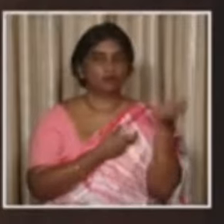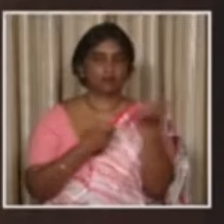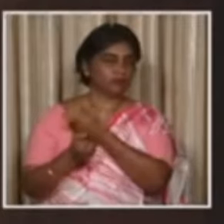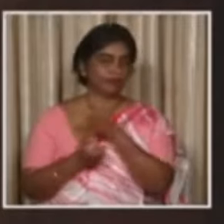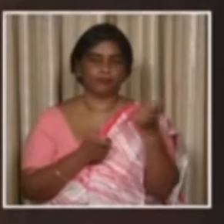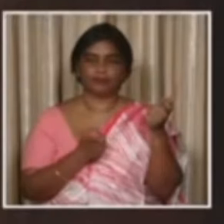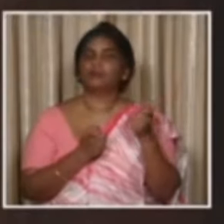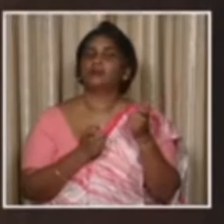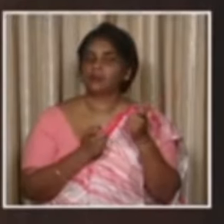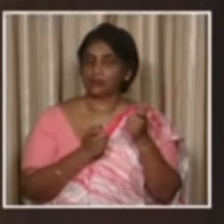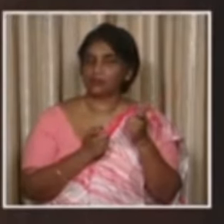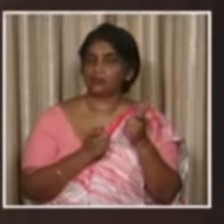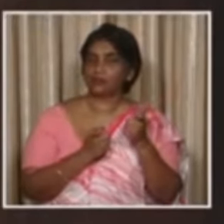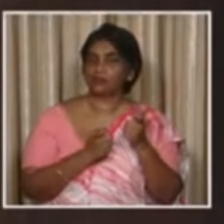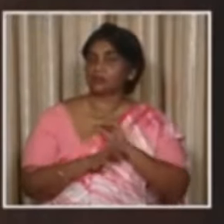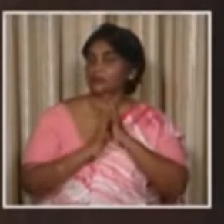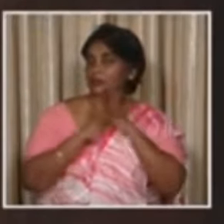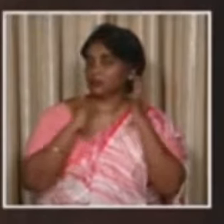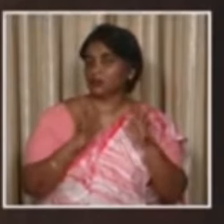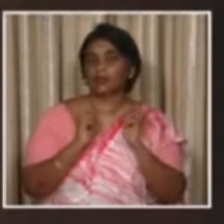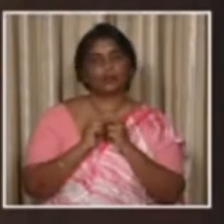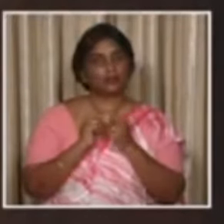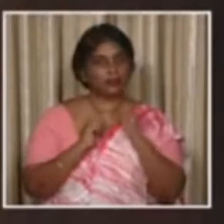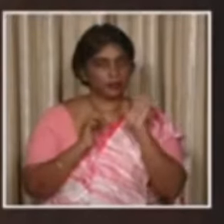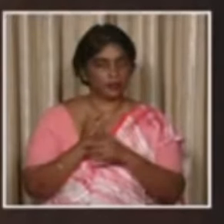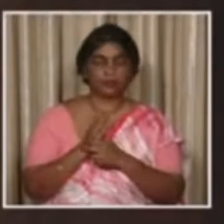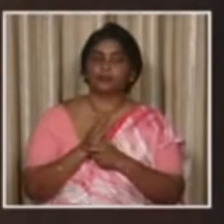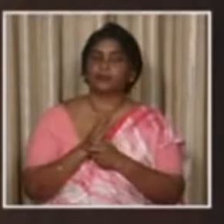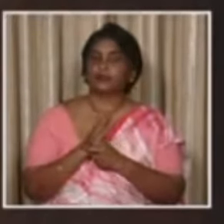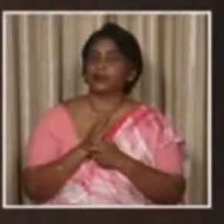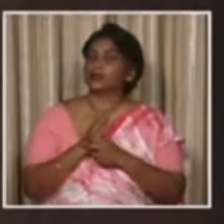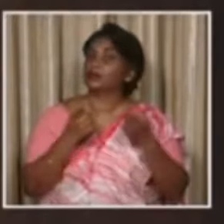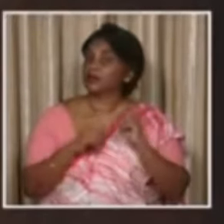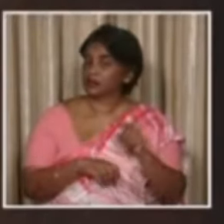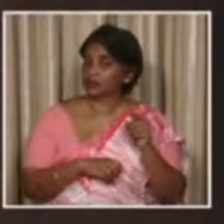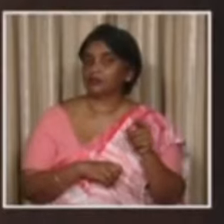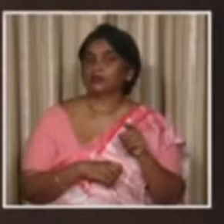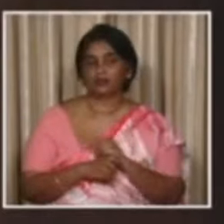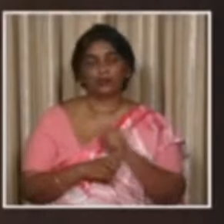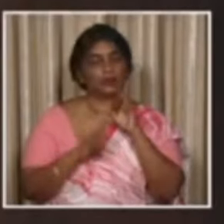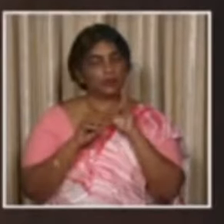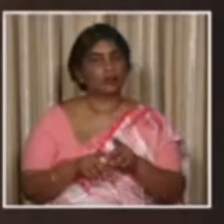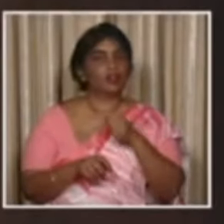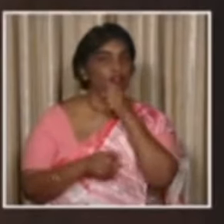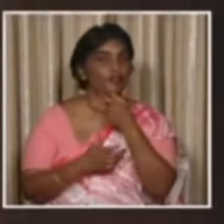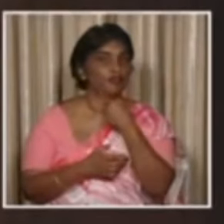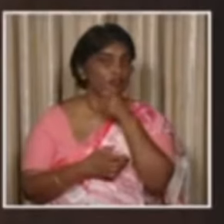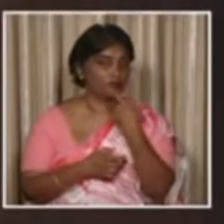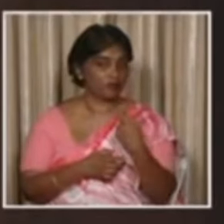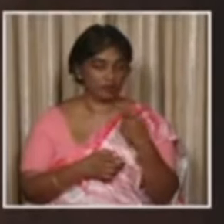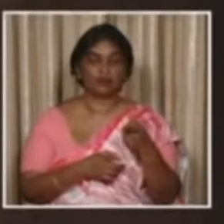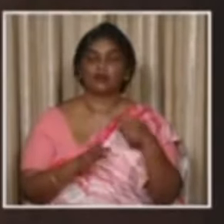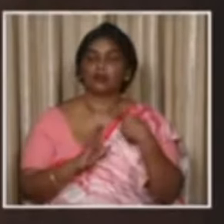ඒගොල්ලන්ව විශාල හානියක් සිද්ධ කරලා තියෙනවා. අනික් පැත්තෙන් ඒ වගේම විශ්‍රාමිකයෝ